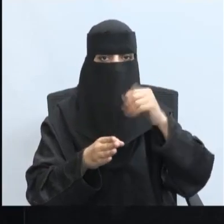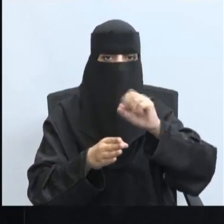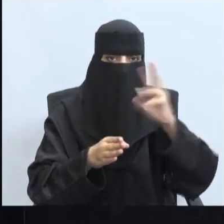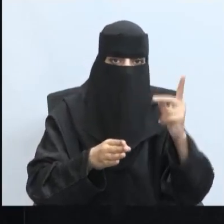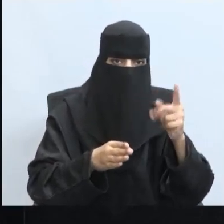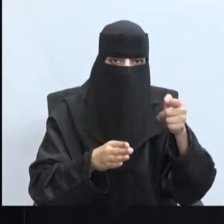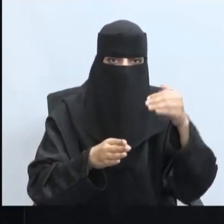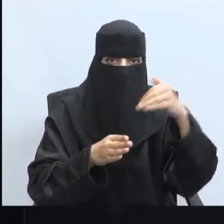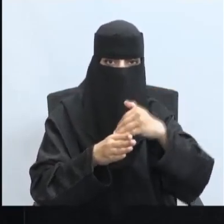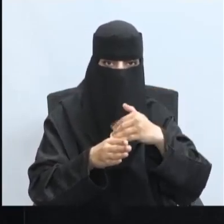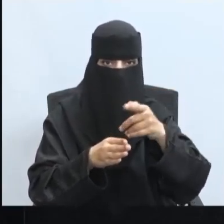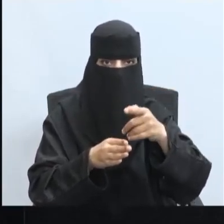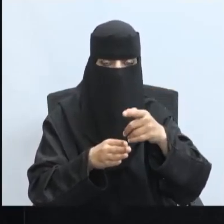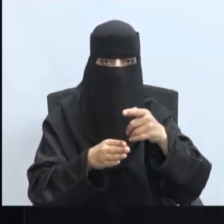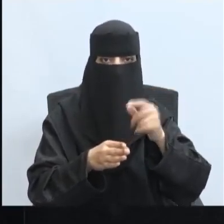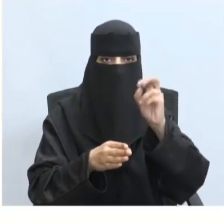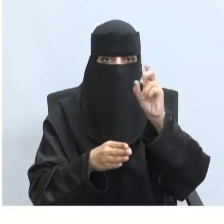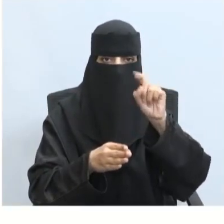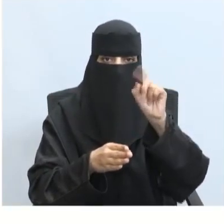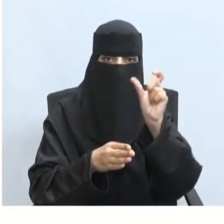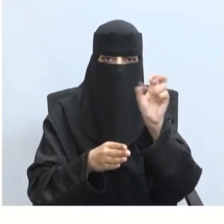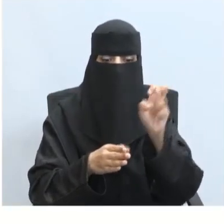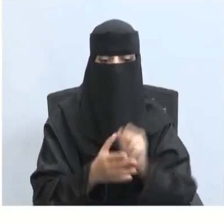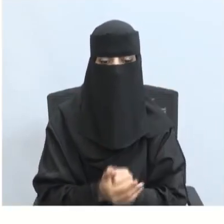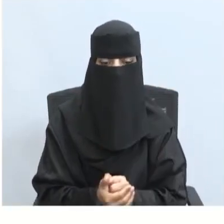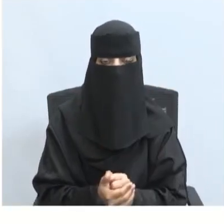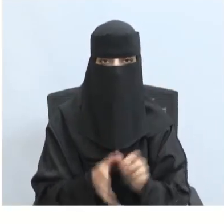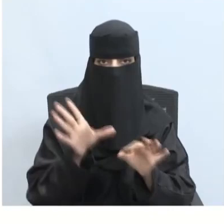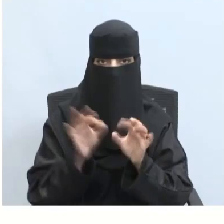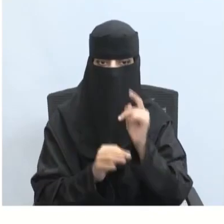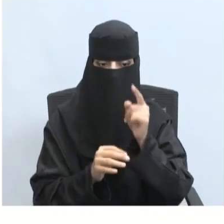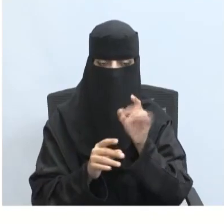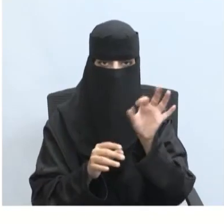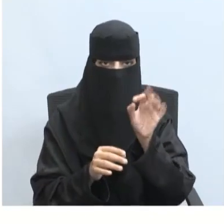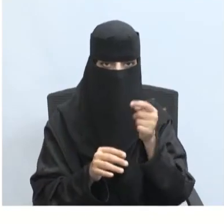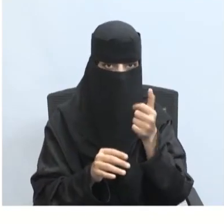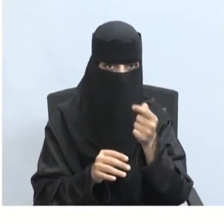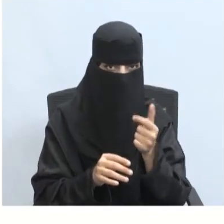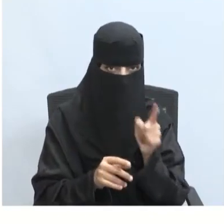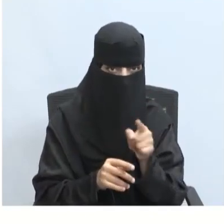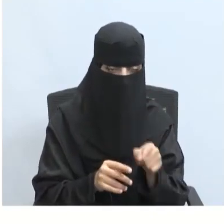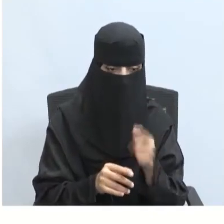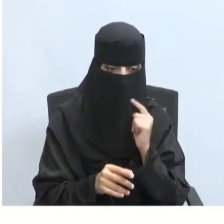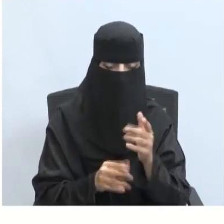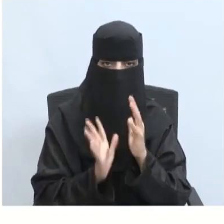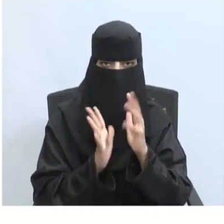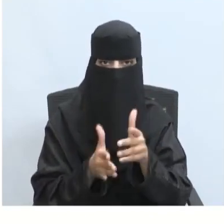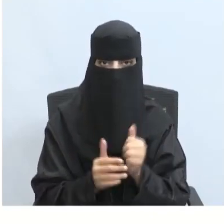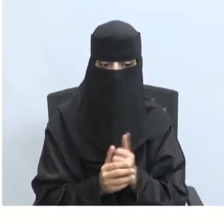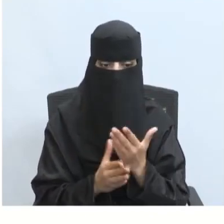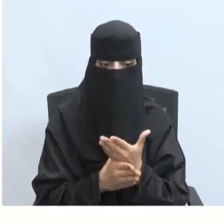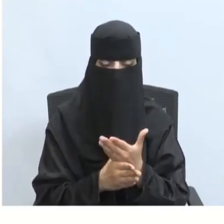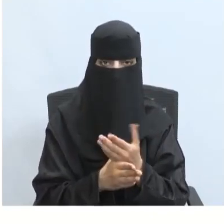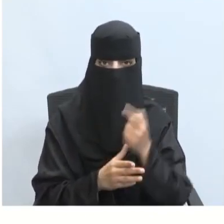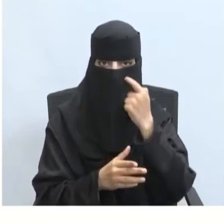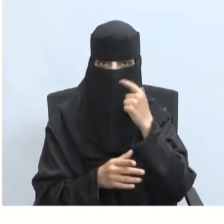ومعامل كسار القرنيه لدينا بعض العيوب سنتناولها بعد قليل فالعين